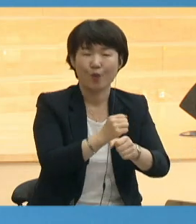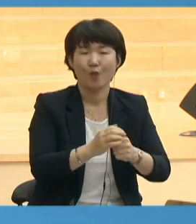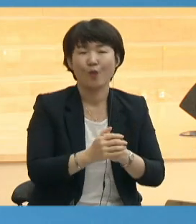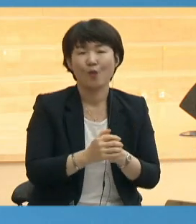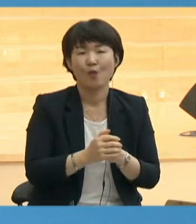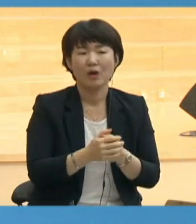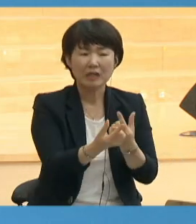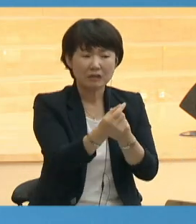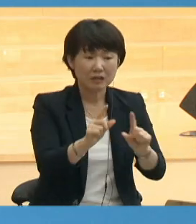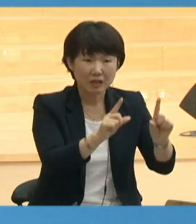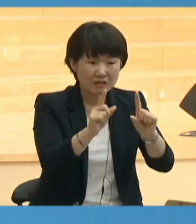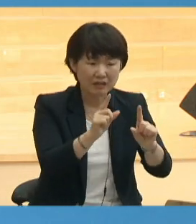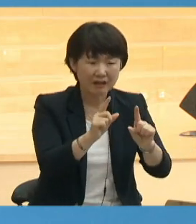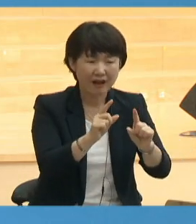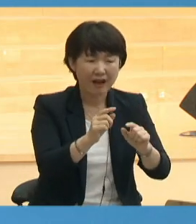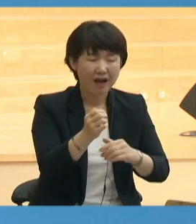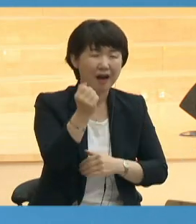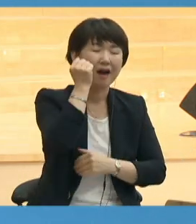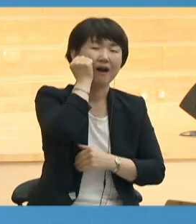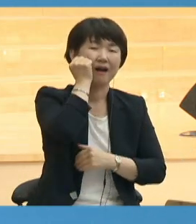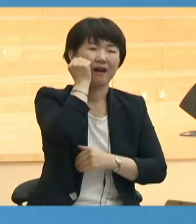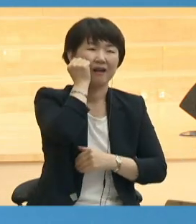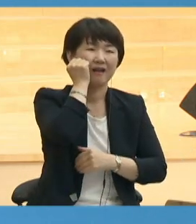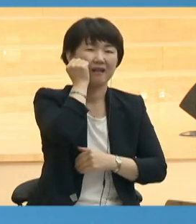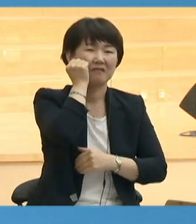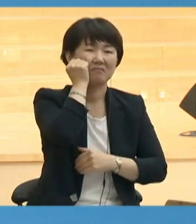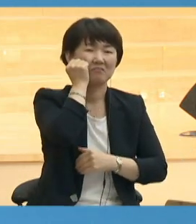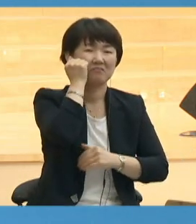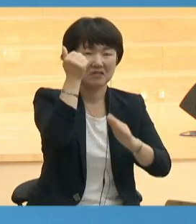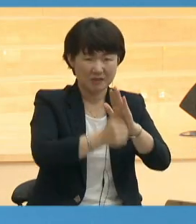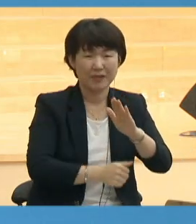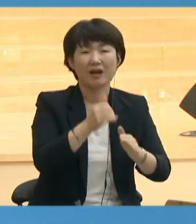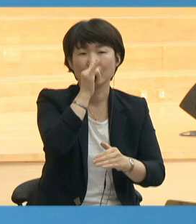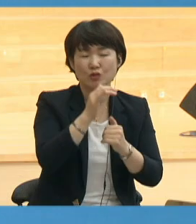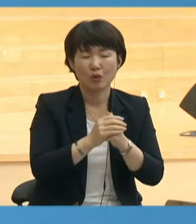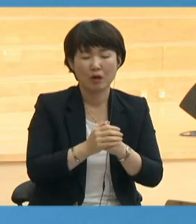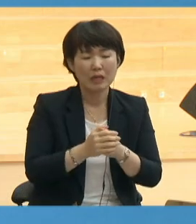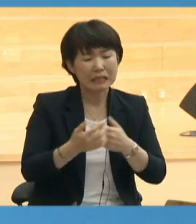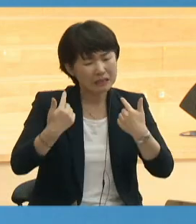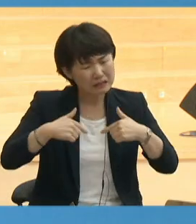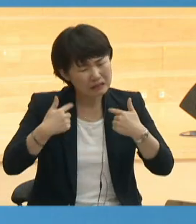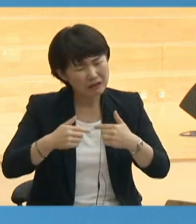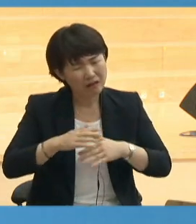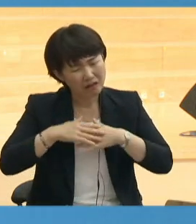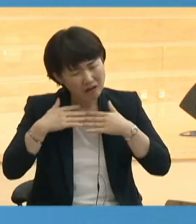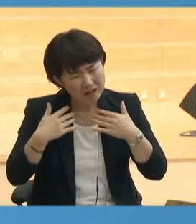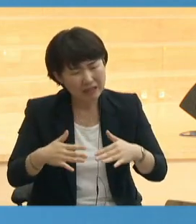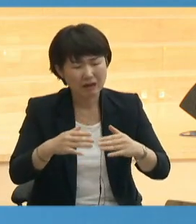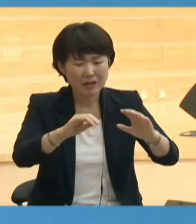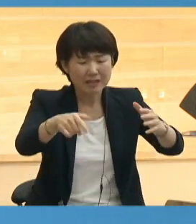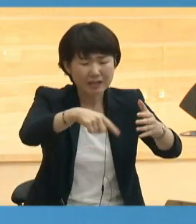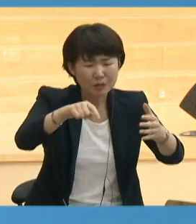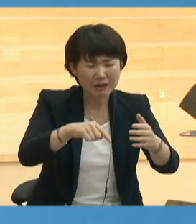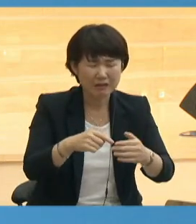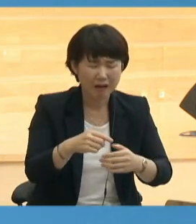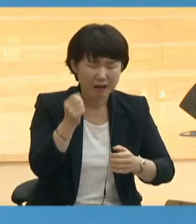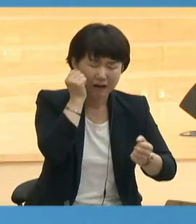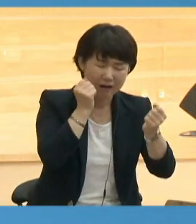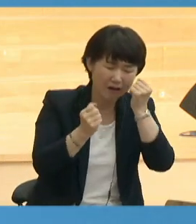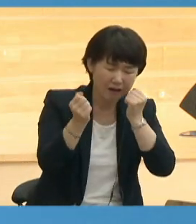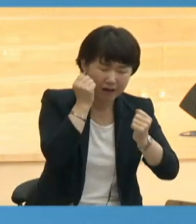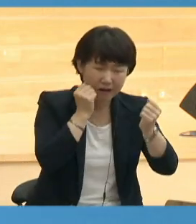그렇게 살다가 당하는 낭패가 있잖아요 늘 연약해서 세상속에 막 지어